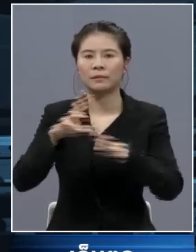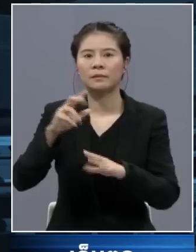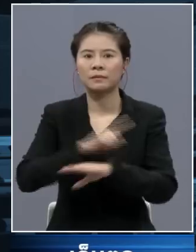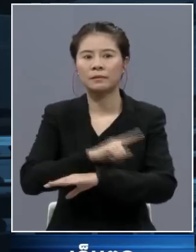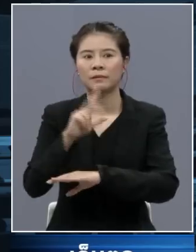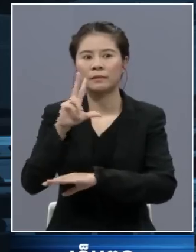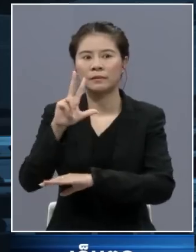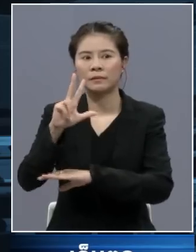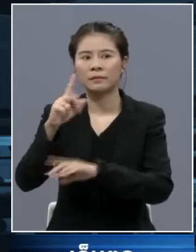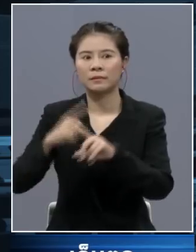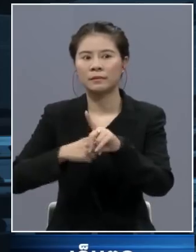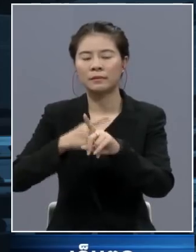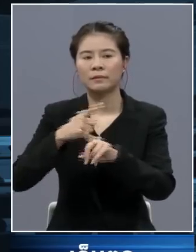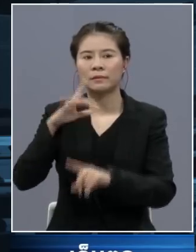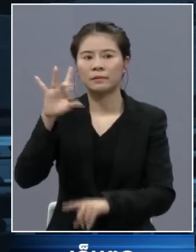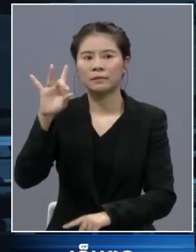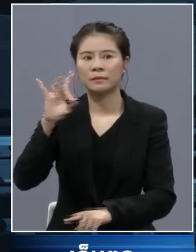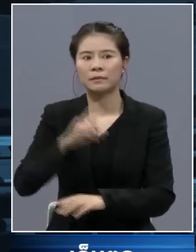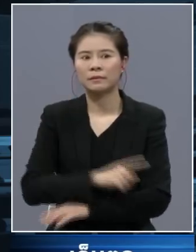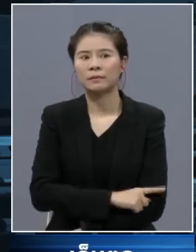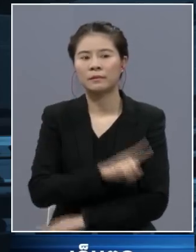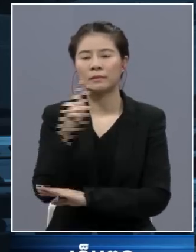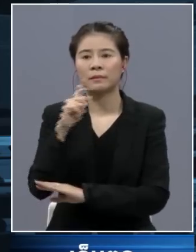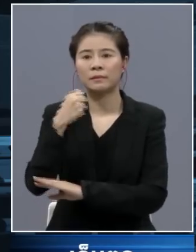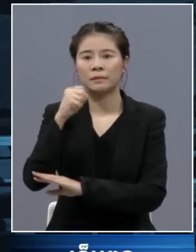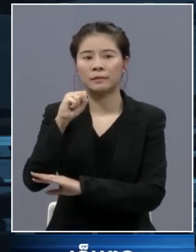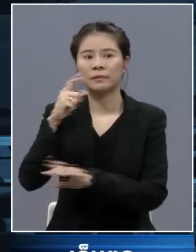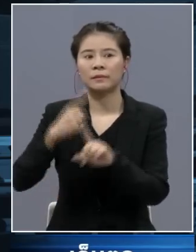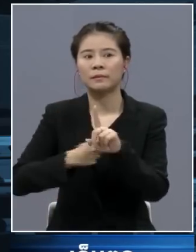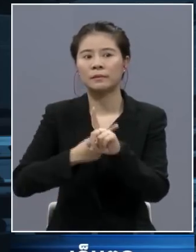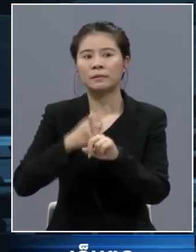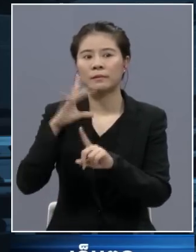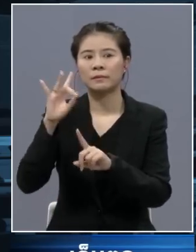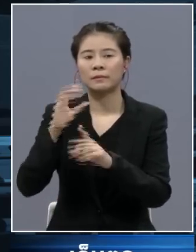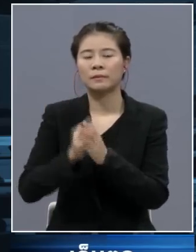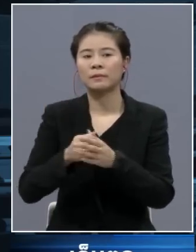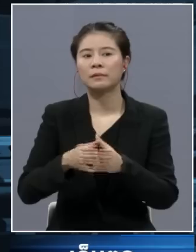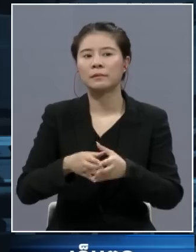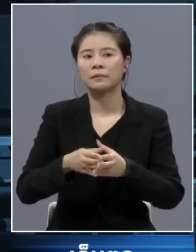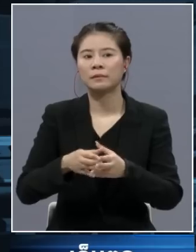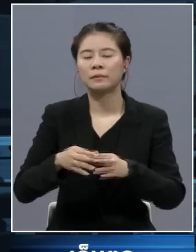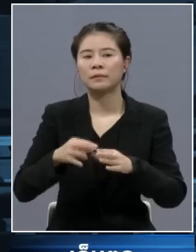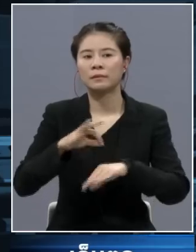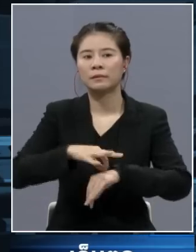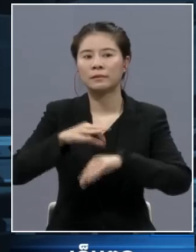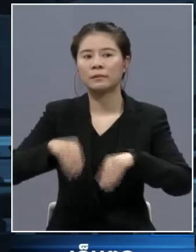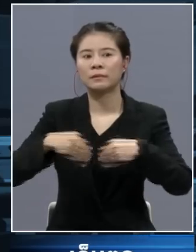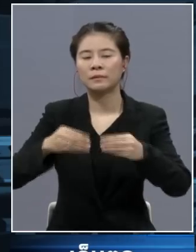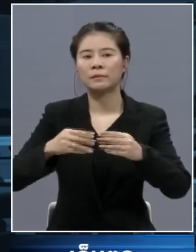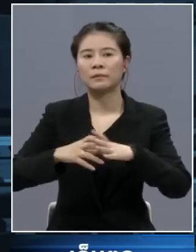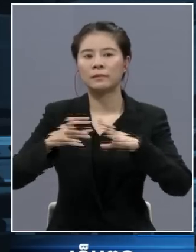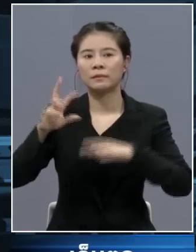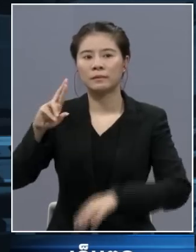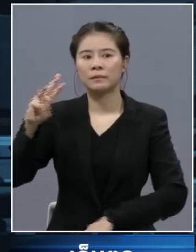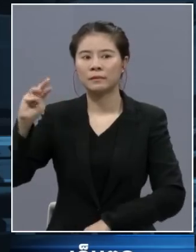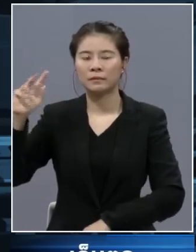าคมนะฮะและ10สิงหาคมฮะก็จะแต่งตั้งคณะรัฐมนตรีนะฮะและ11สิงหาคมจะถวาย